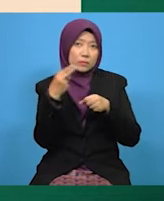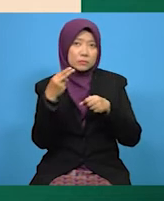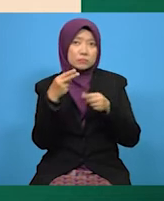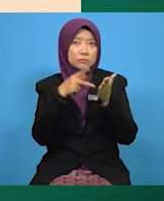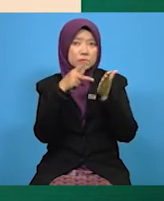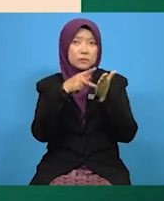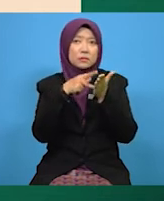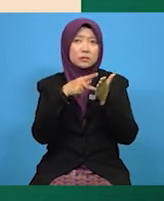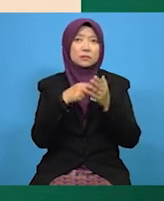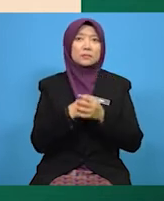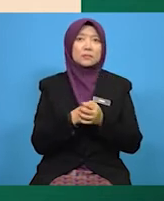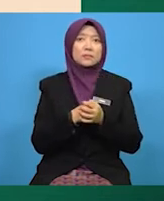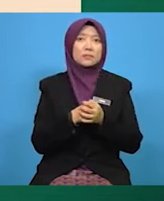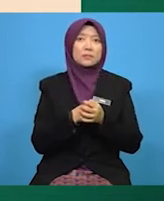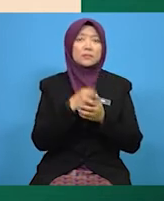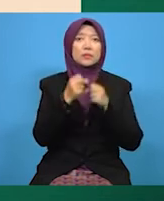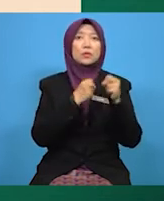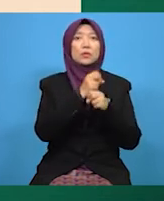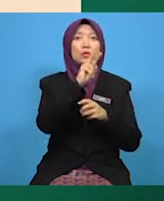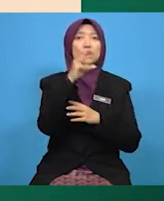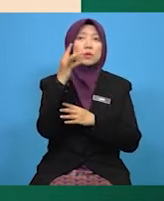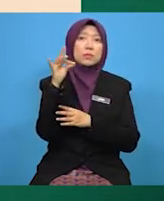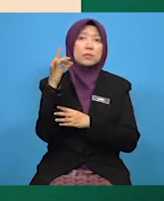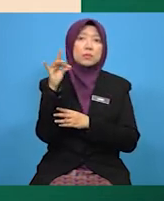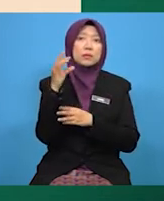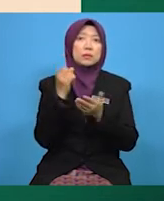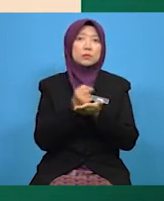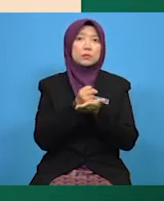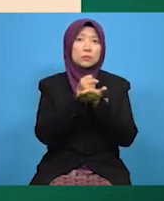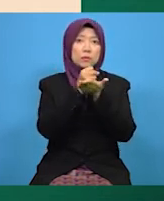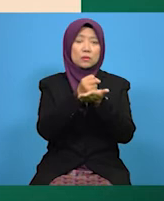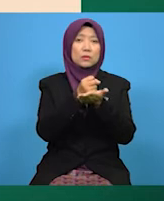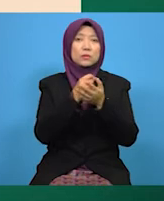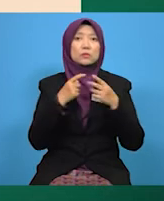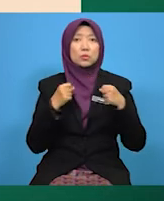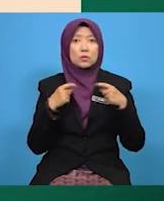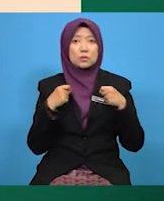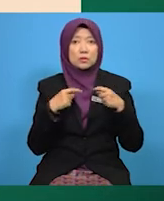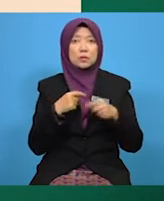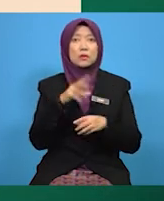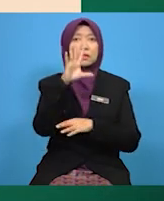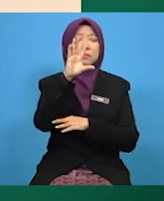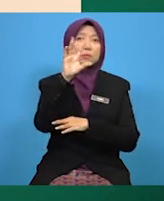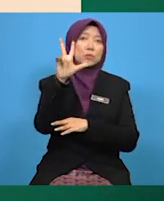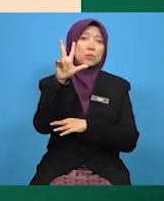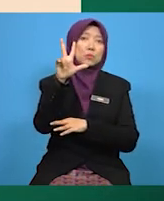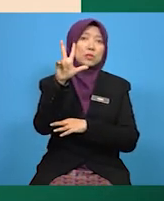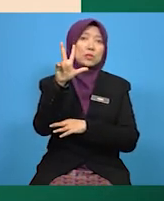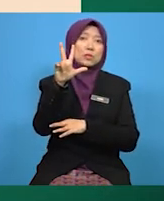pengiraan didapati pada tahun 2018, sumbangan perbelanjaan swasta ialah